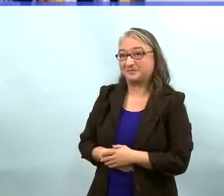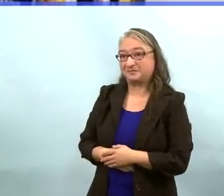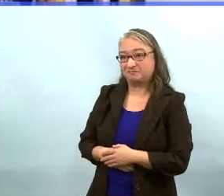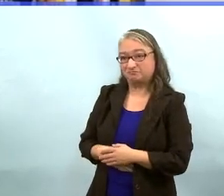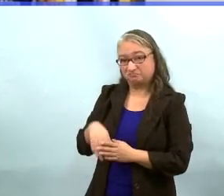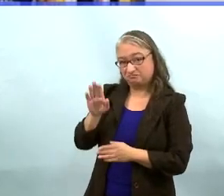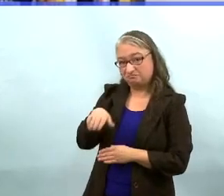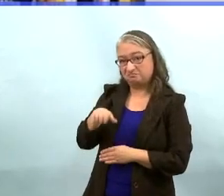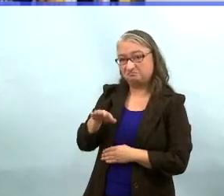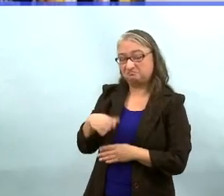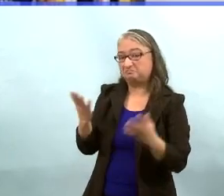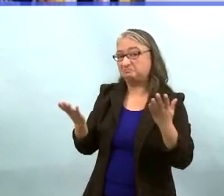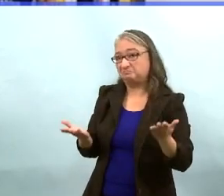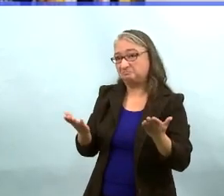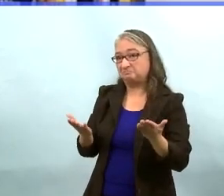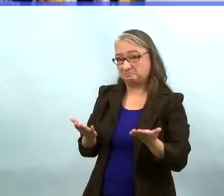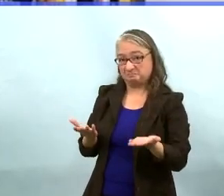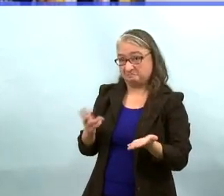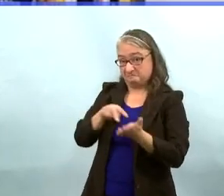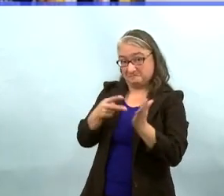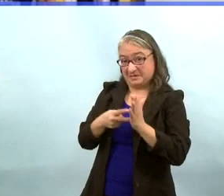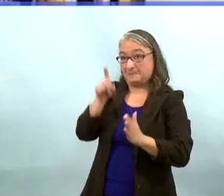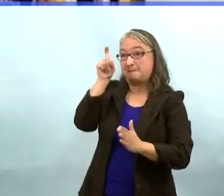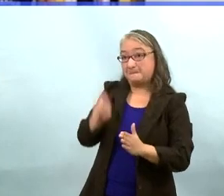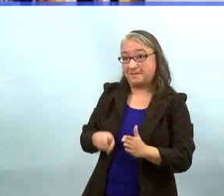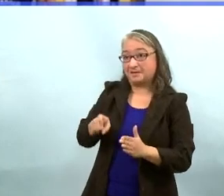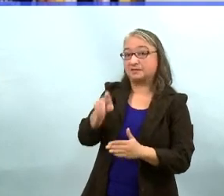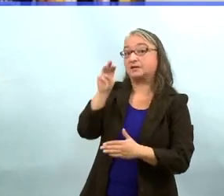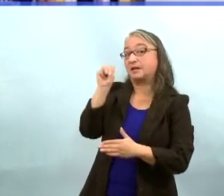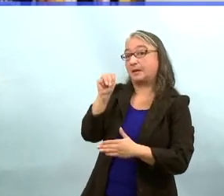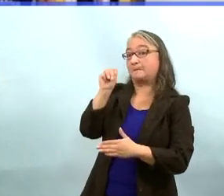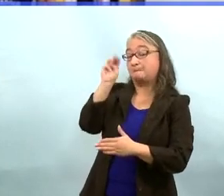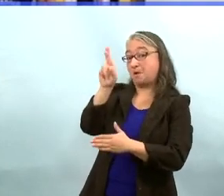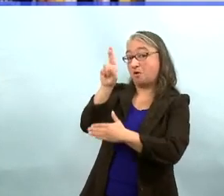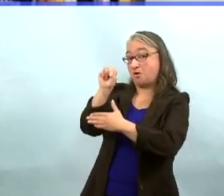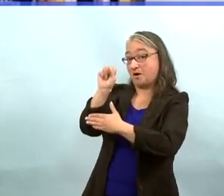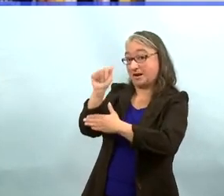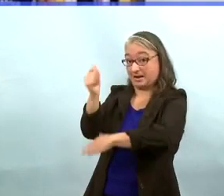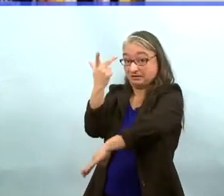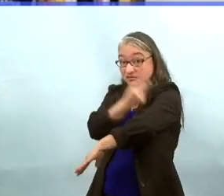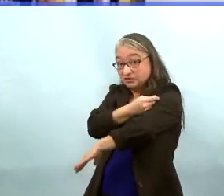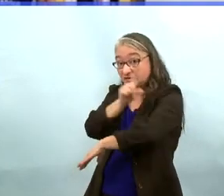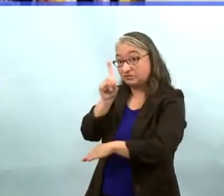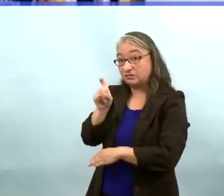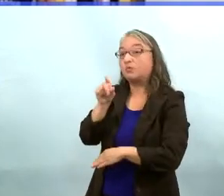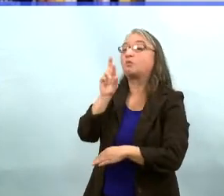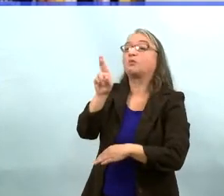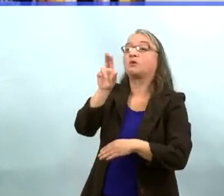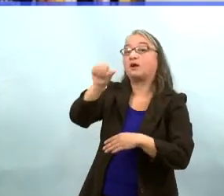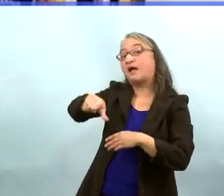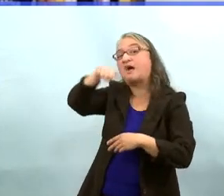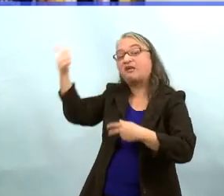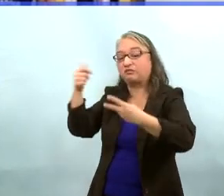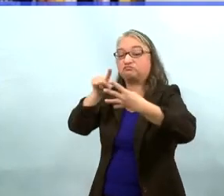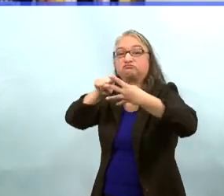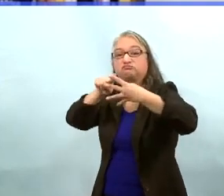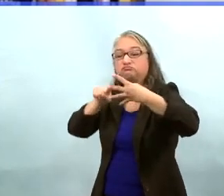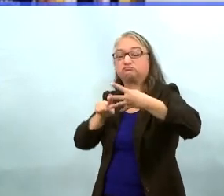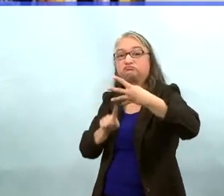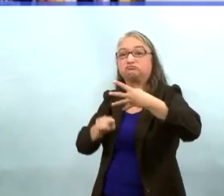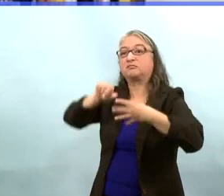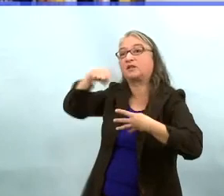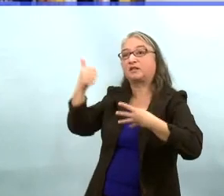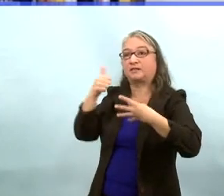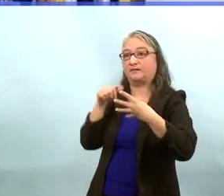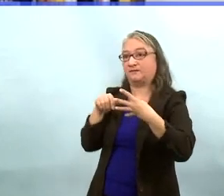Est-ce que ça doit être un vaccin d'ARNm? Est-ce qu'on peut aller plutôt à un vaccin à vecteur de